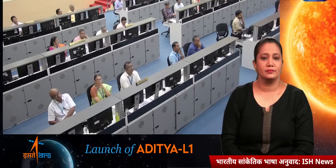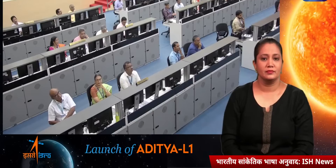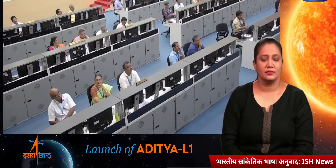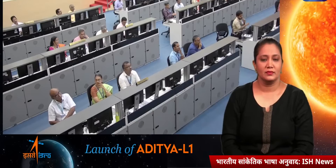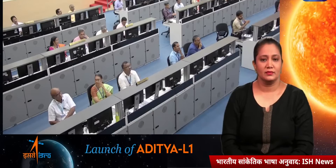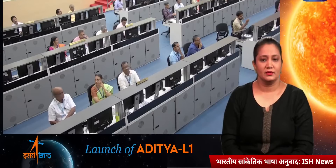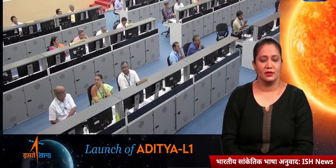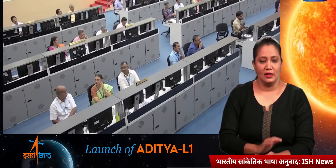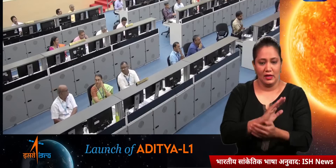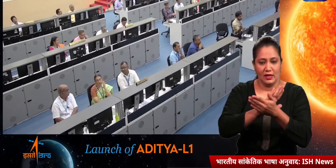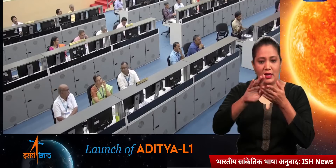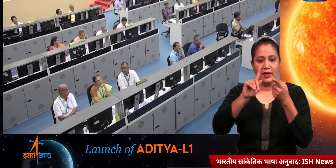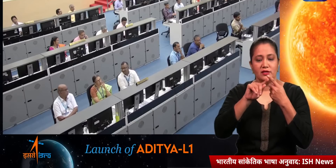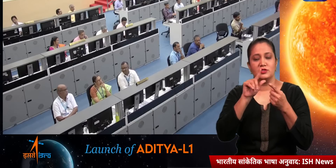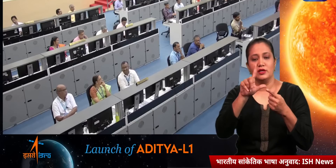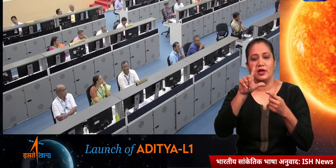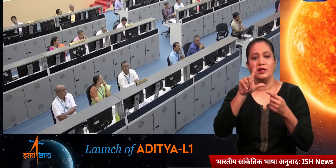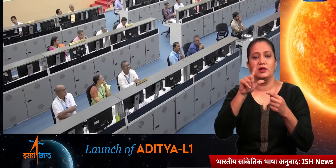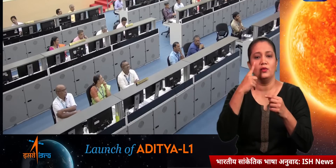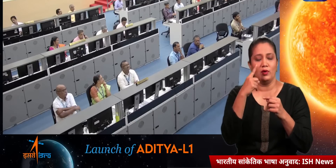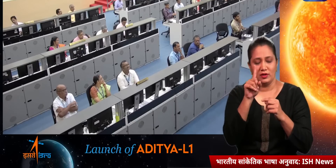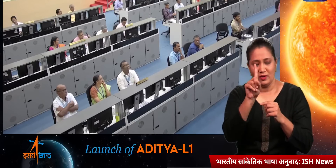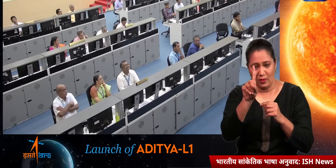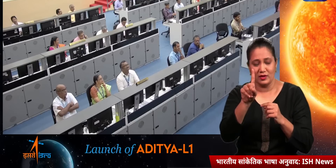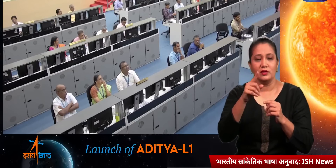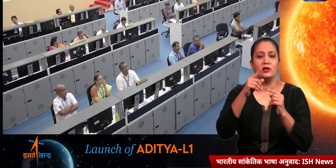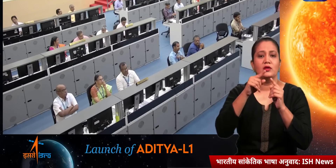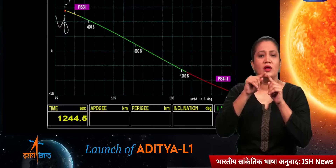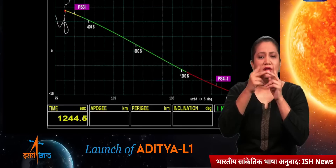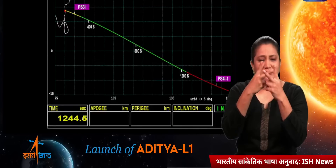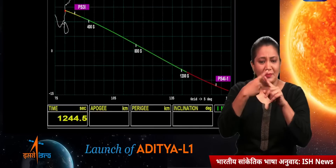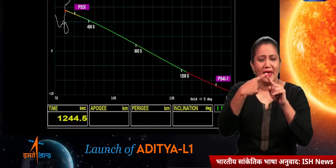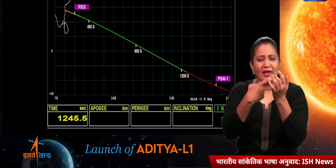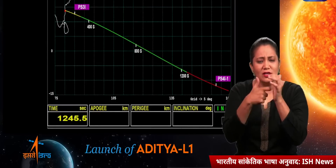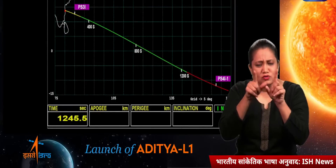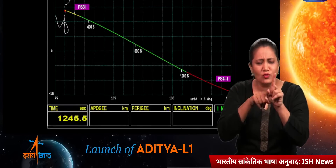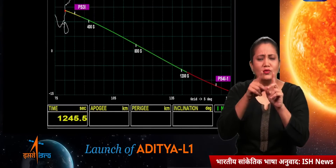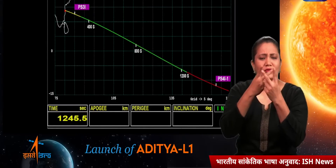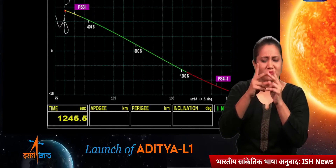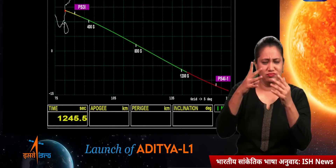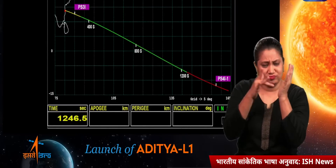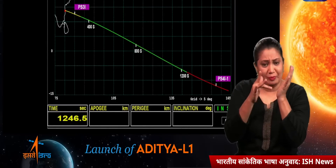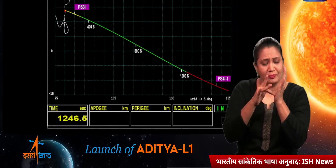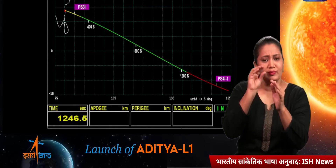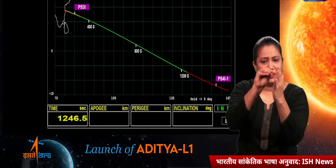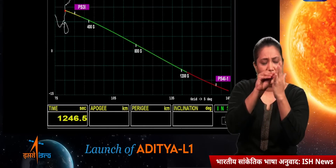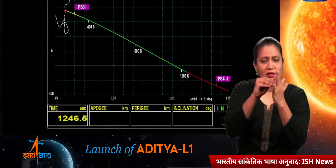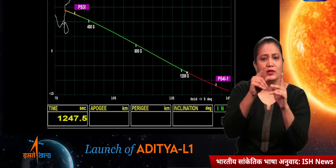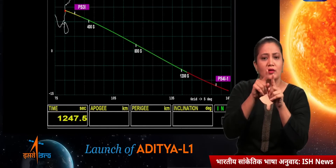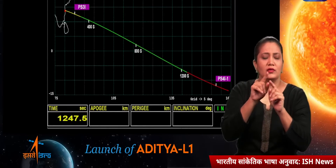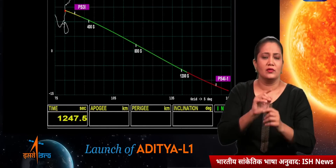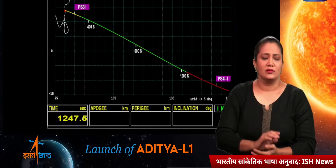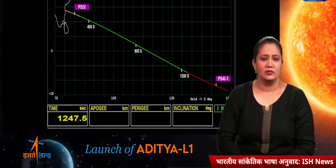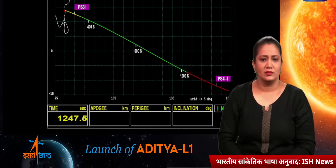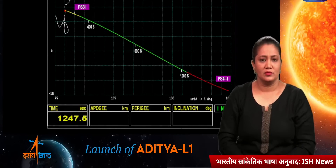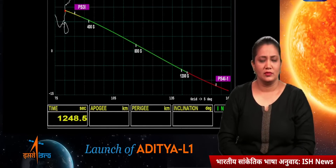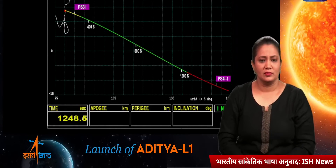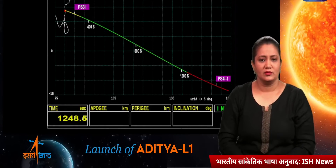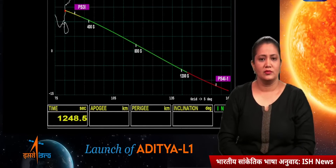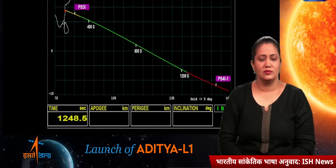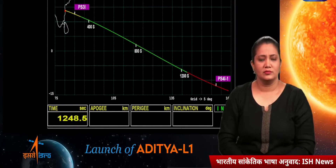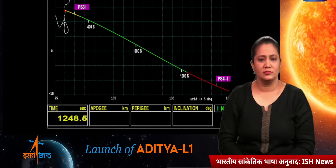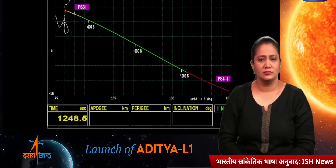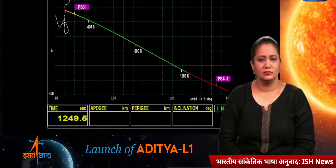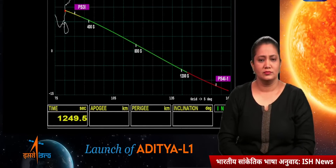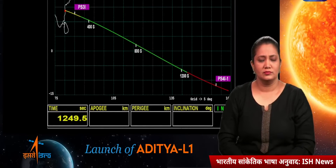इसमें HEL1OX हाई एनर्जी L1 ऑर्बिटिंग एक्सरे स्पेक्ट्रोमीटर है, जो कि हार्ड एक्सरे वर्णक्रम मापी है। इसकी